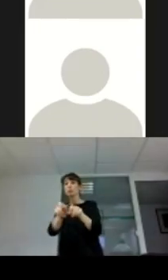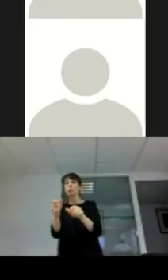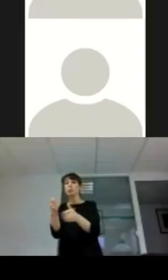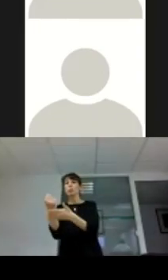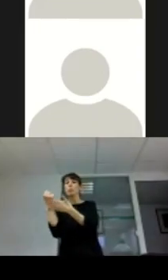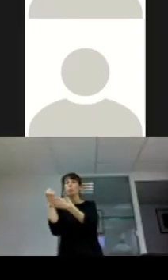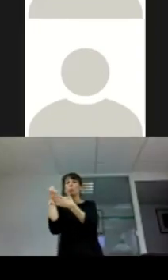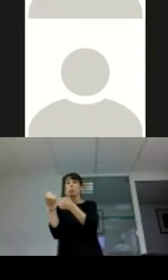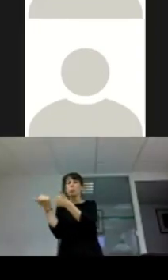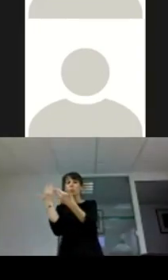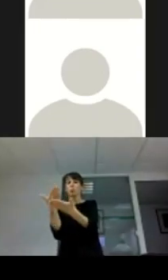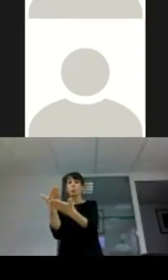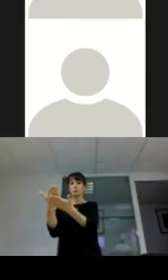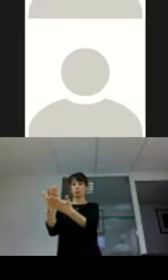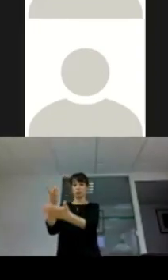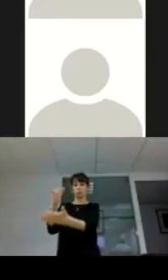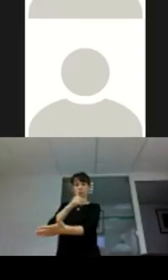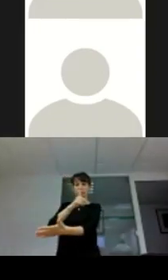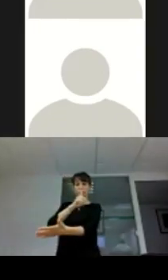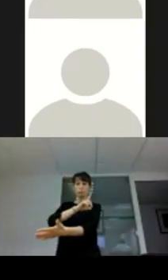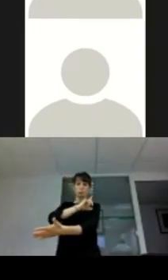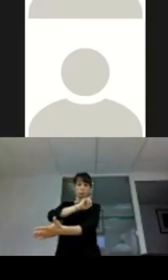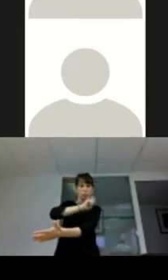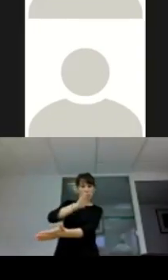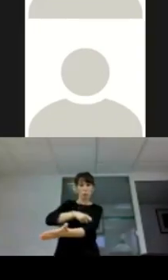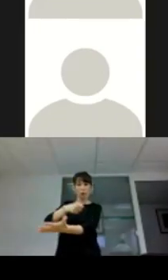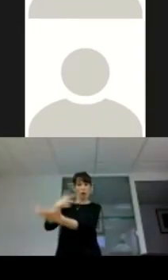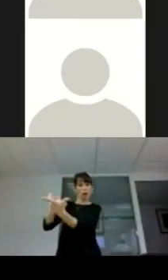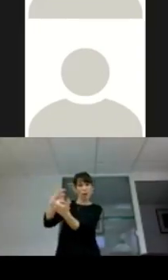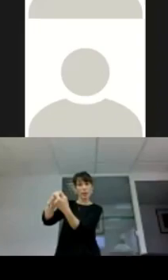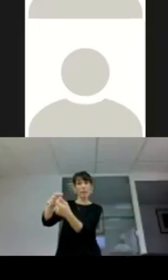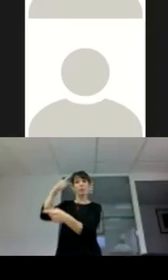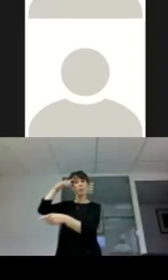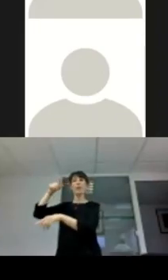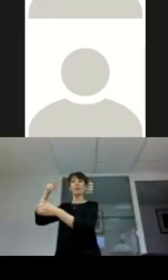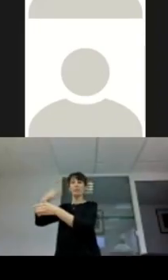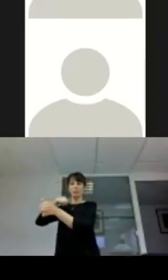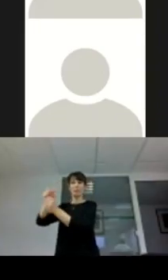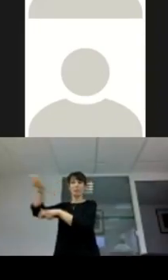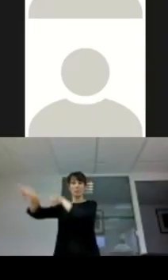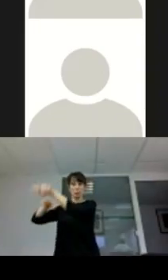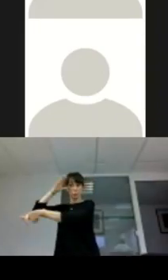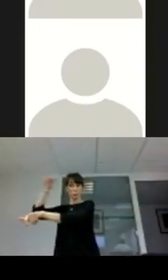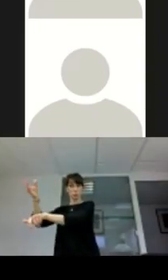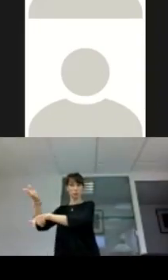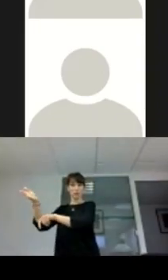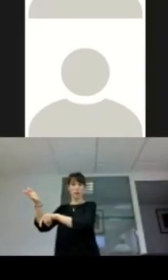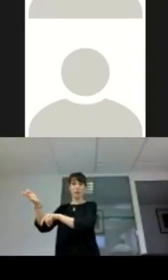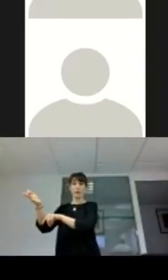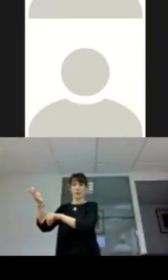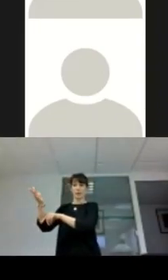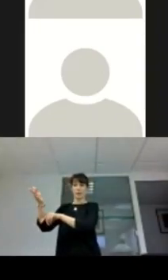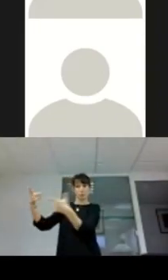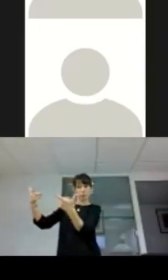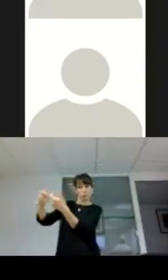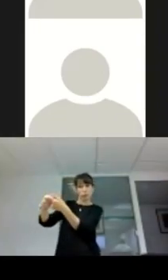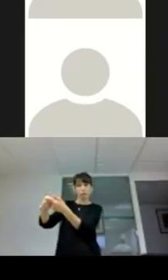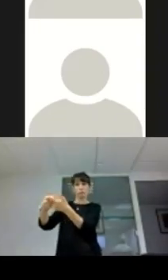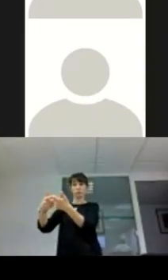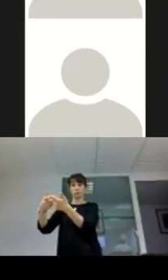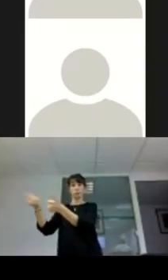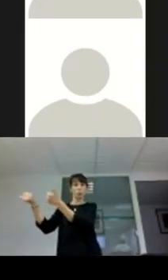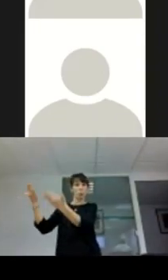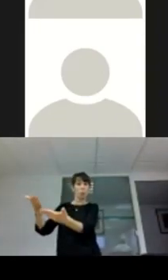support qui sont l'activité physique adaptée par des professionnels formés pour proposer